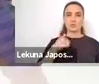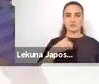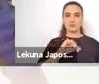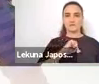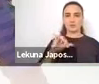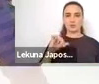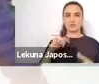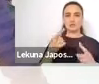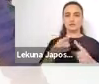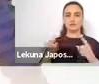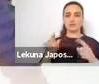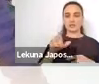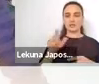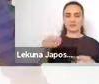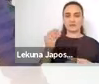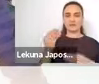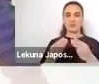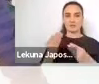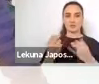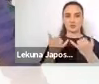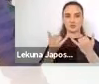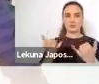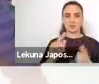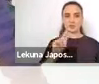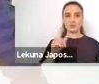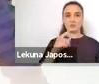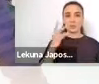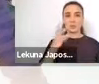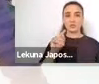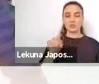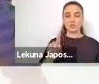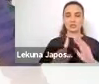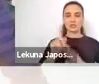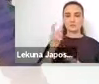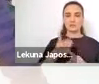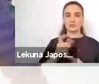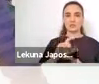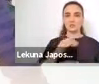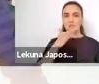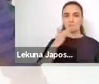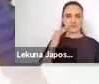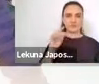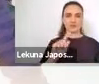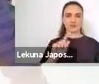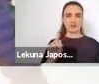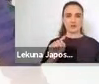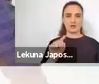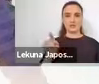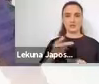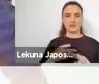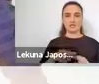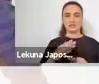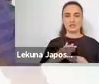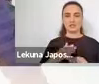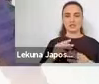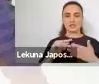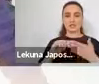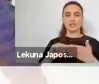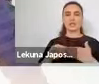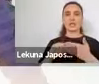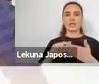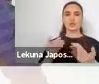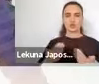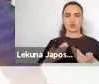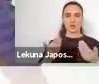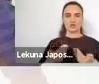სხვა ადამიანს ვეთამაშები უკვე და რა თქმა უნდა, იქ შემოდის ძალიან ბევრი რაღაც, იმიტომ რომ იქ არის ინტერაქცია ცოცხალი